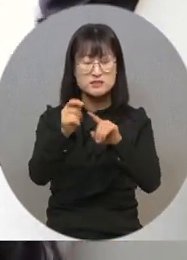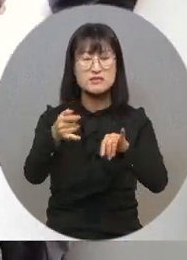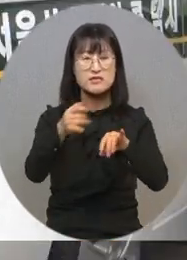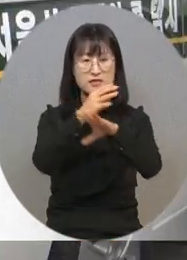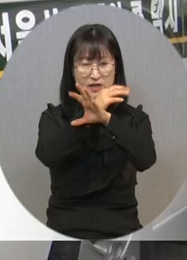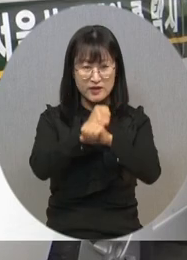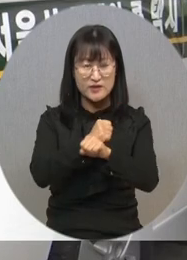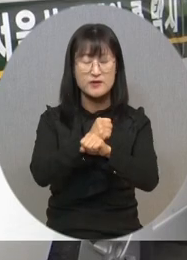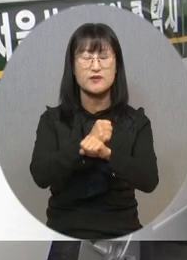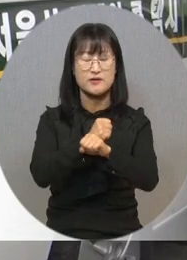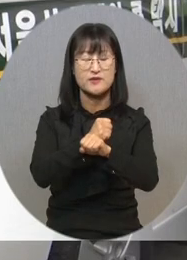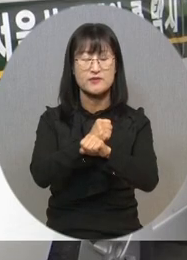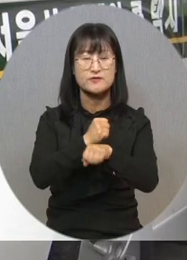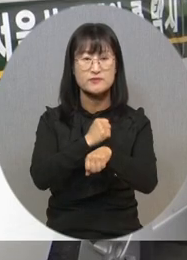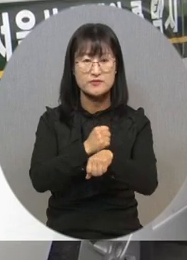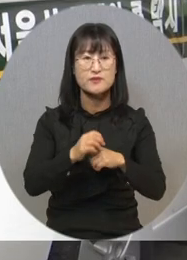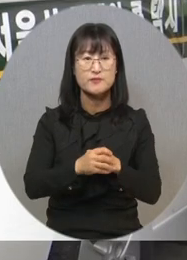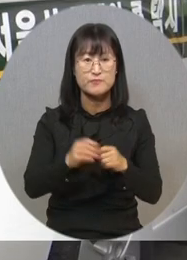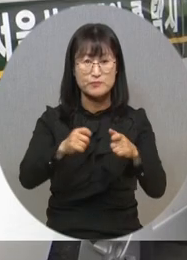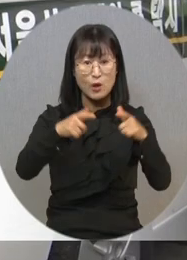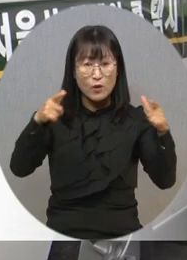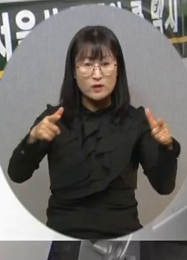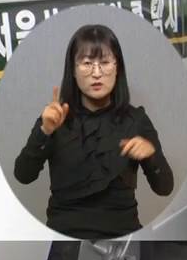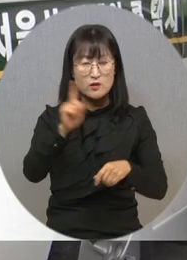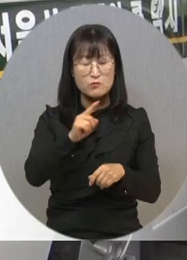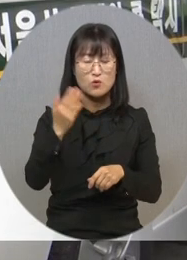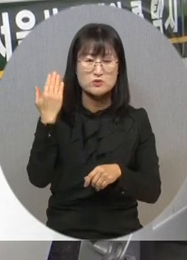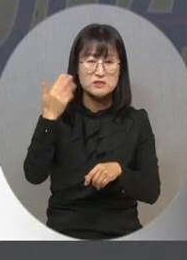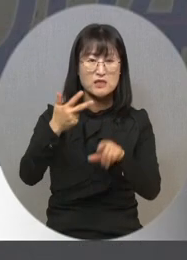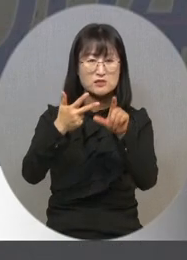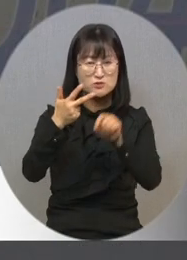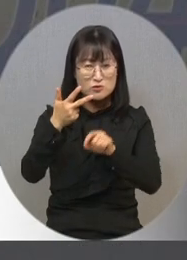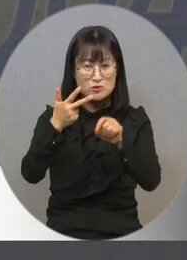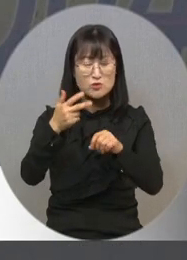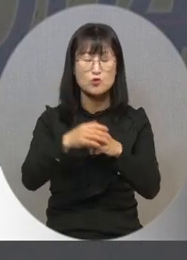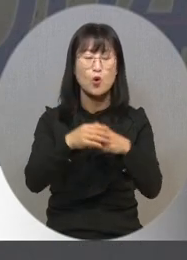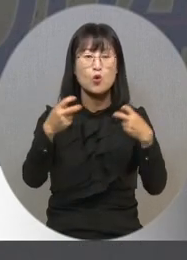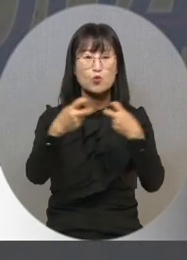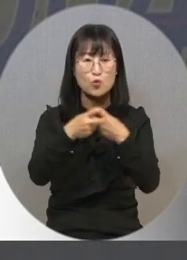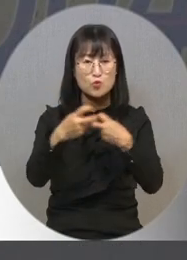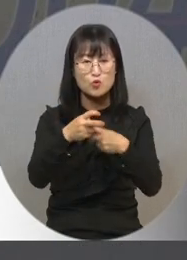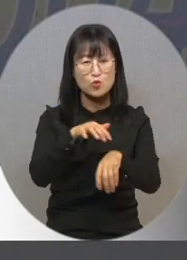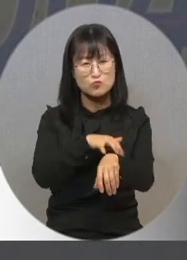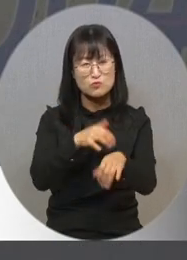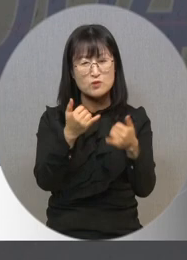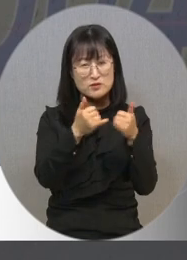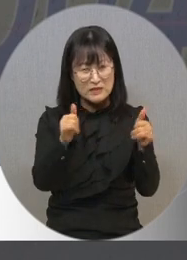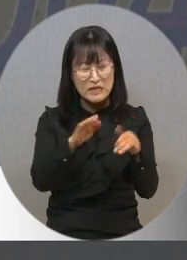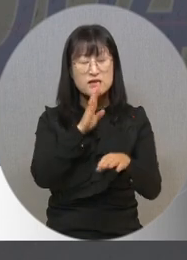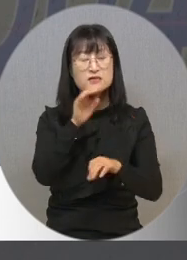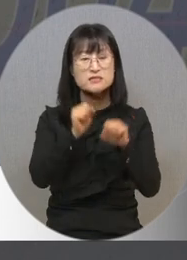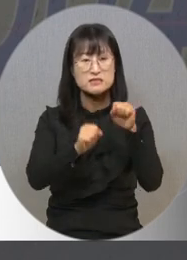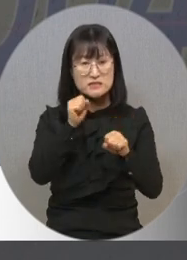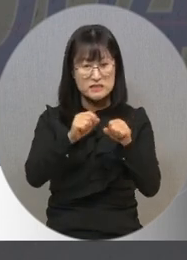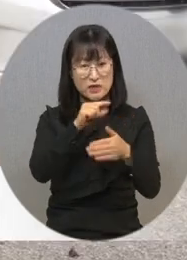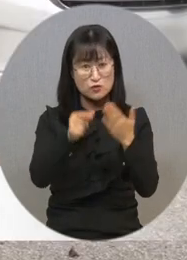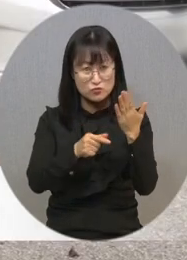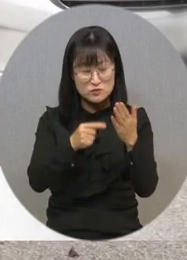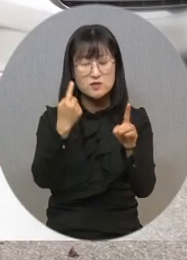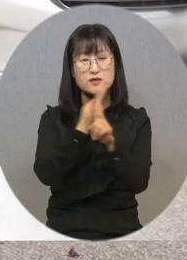체결했습니다. 이번 확대 운행은 지난 7월 국토교통부의 교통약자법 시행령 및 시행규칙